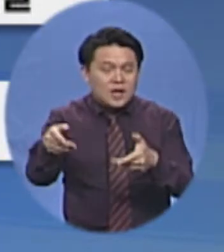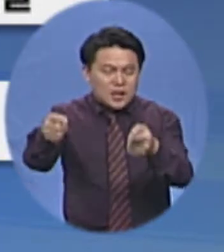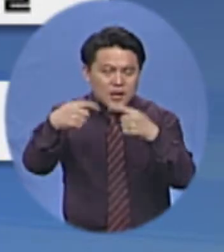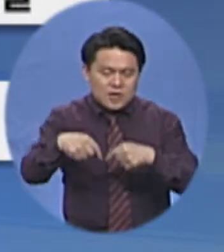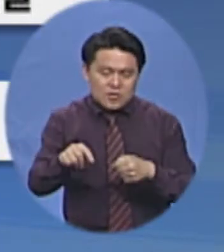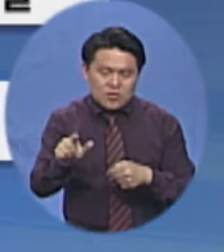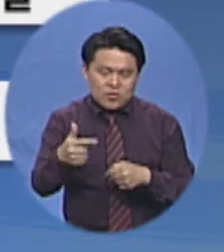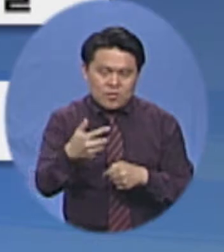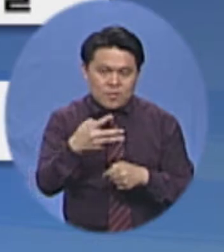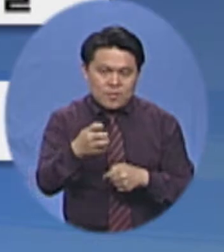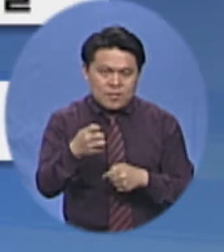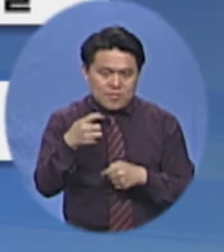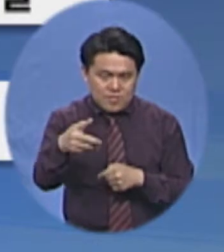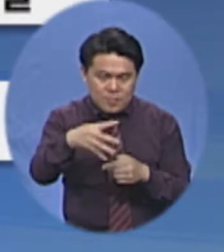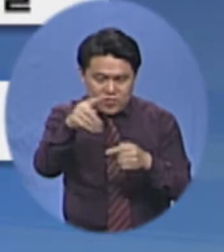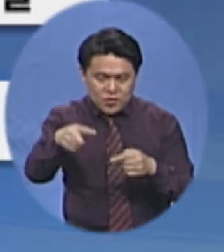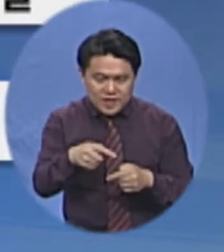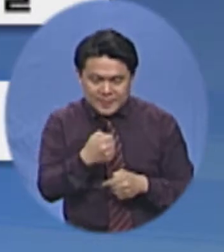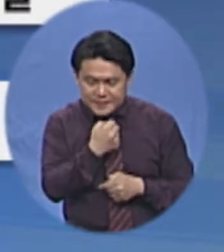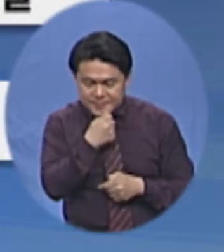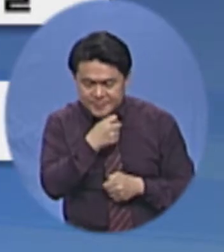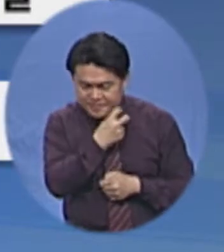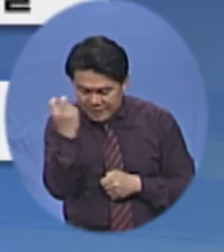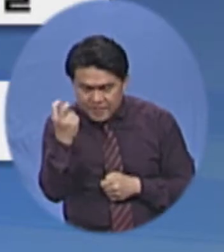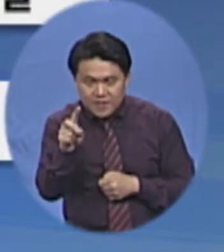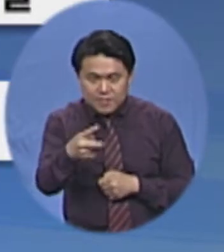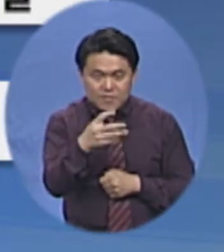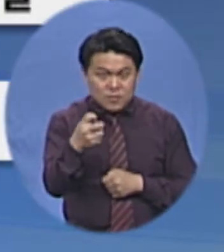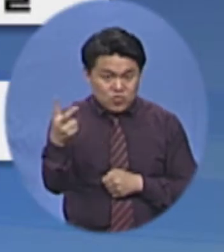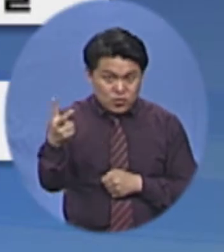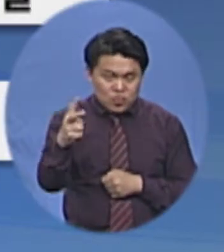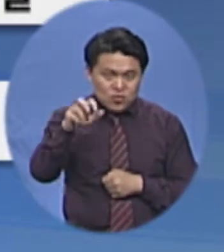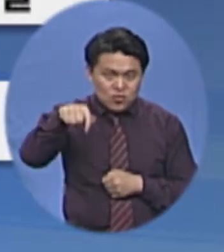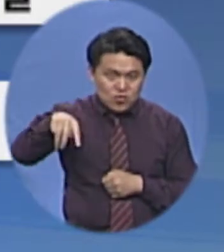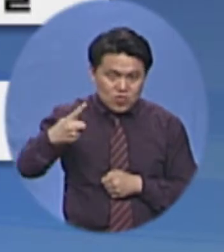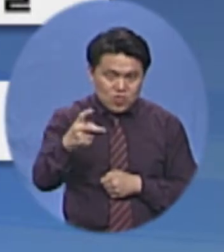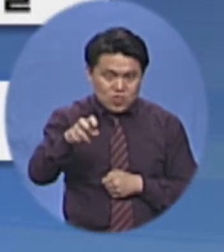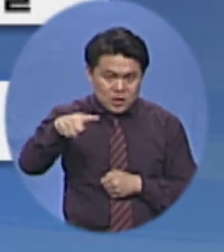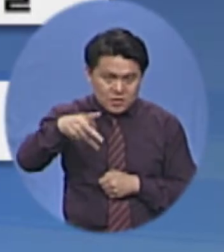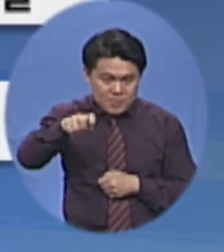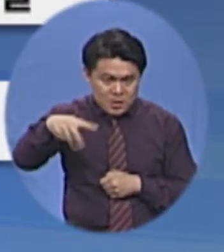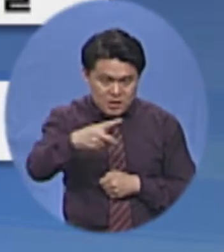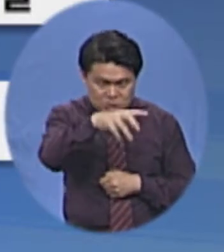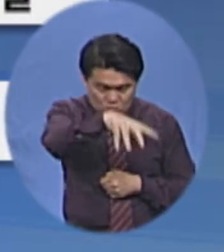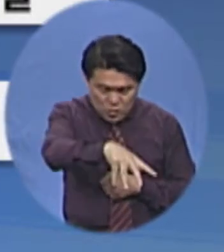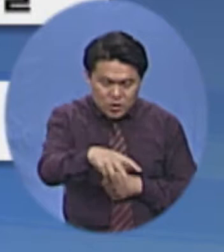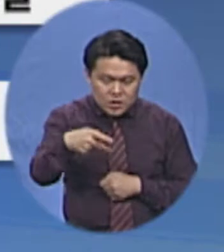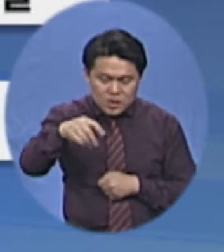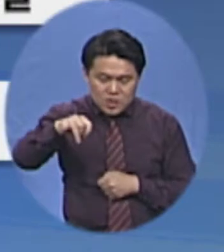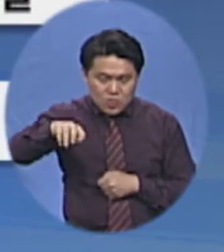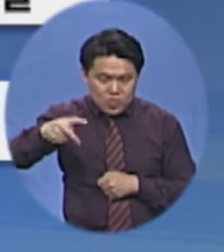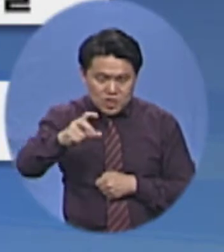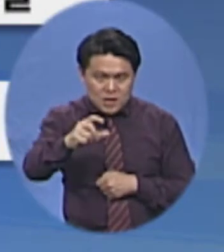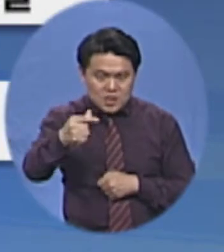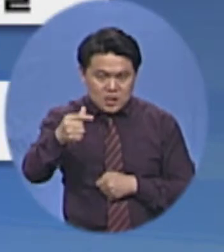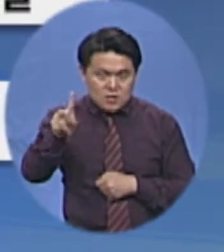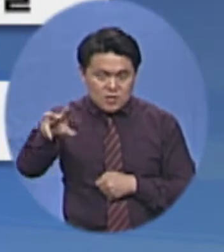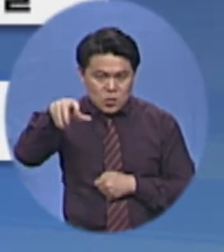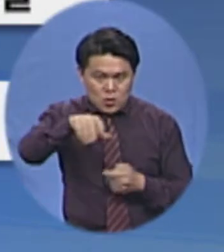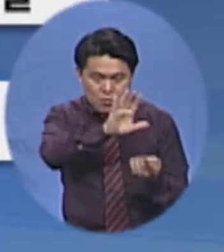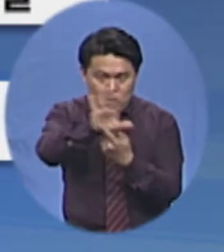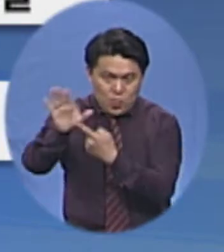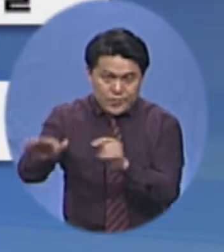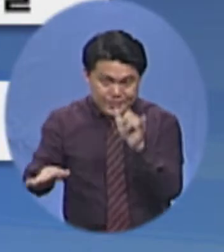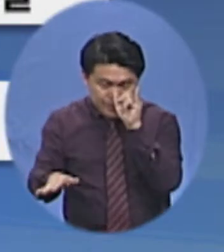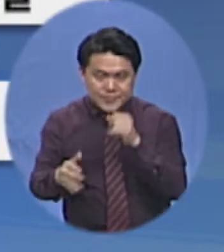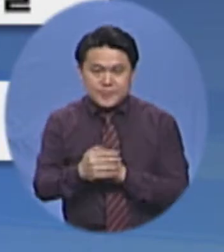가운데 예심을 통과한 142편의 작품을 구로 아트밸리 예술극장, 구로 신도림 CGV 등지에서 선보일